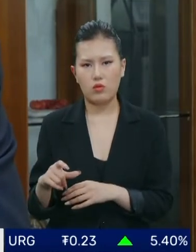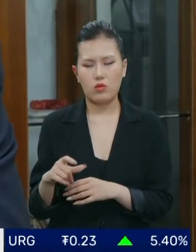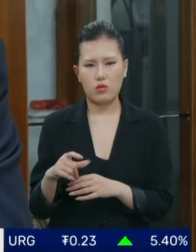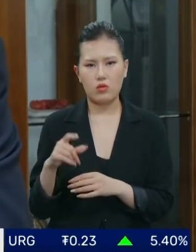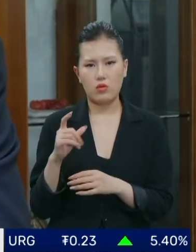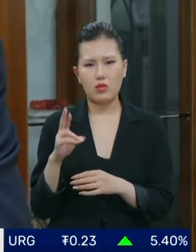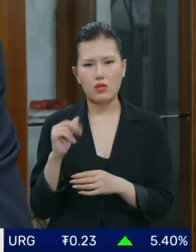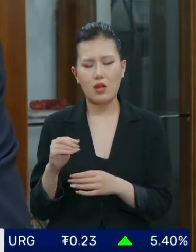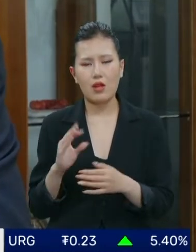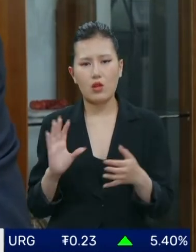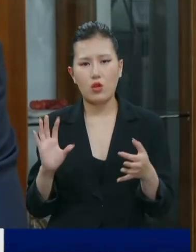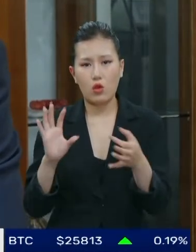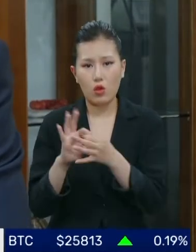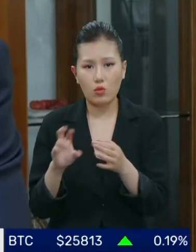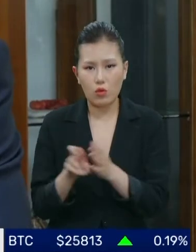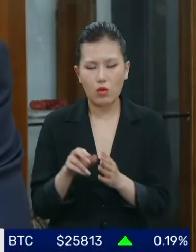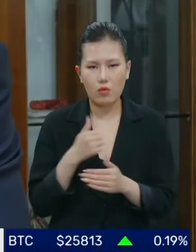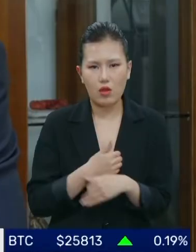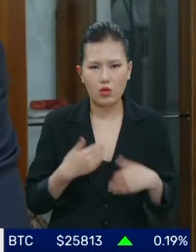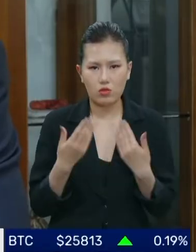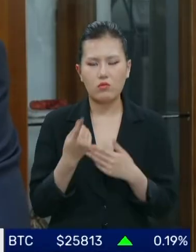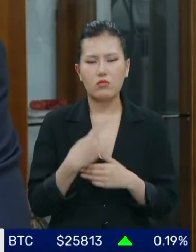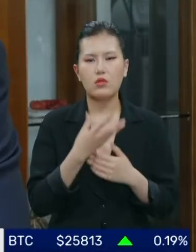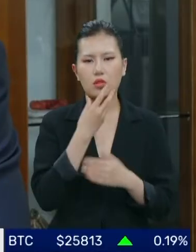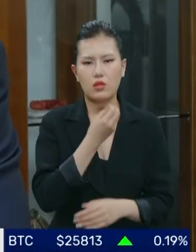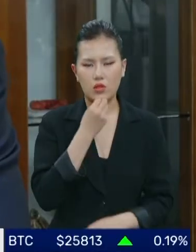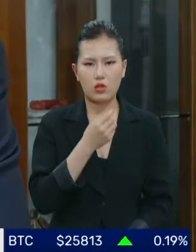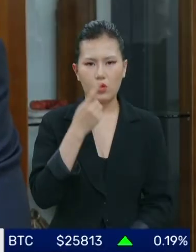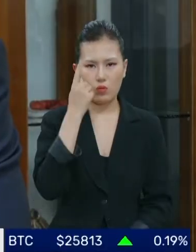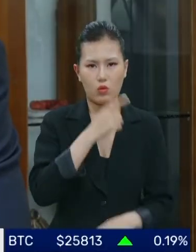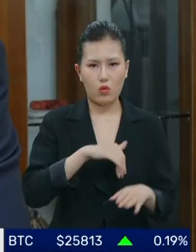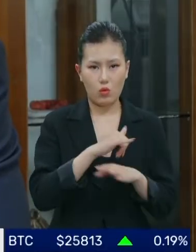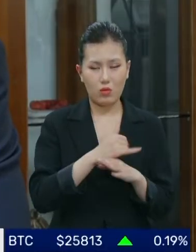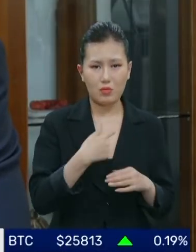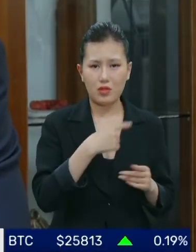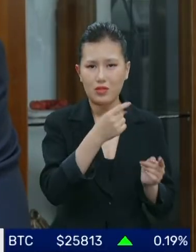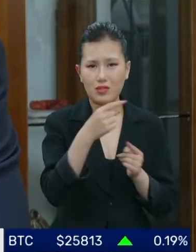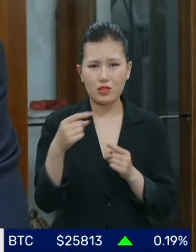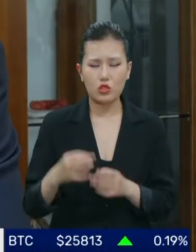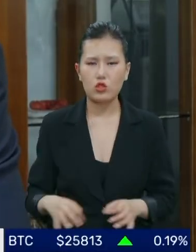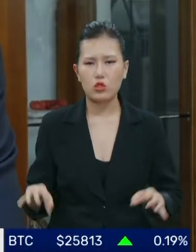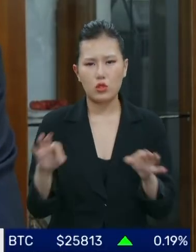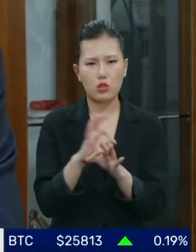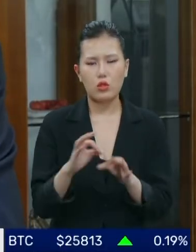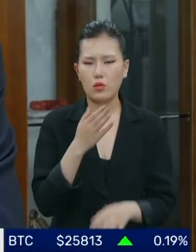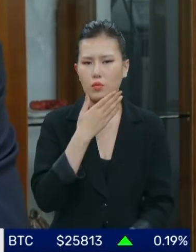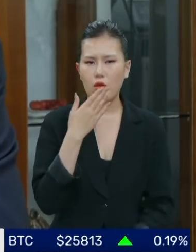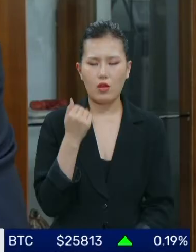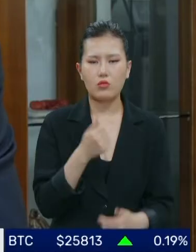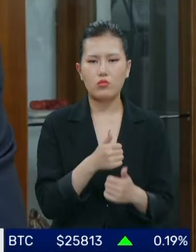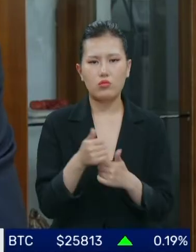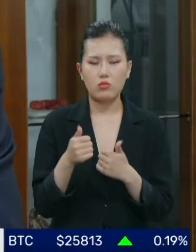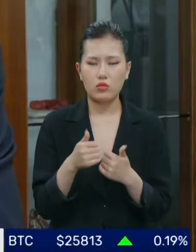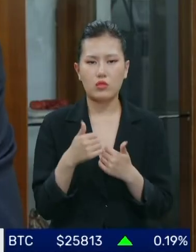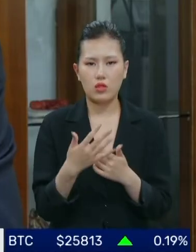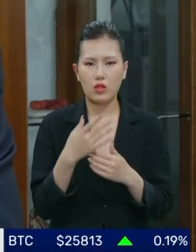ярих боломж олно гэдэг бол их том гэж харна. Нэгдүгээр нь манай улс эдгээр бүс нутгийн улсуудтай ямар ч зөрчилгүй. А тийм болохоор үндсэндээ одоо